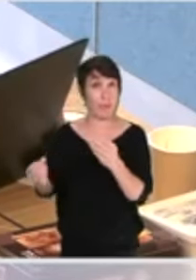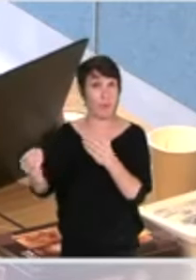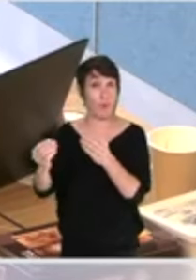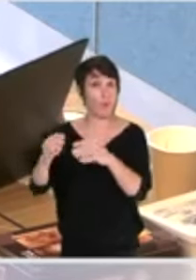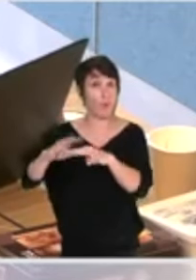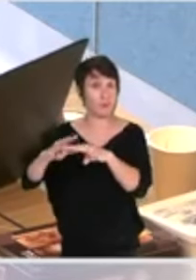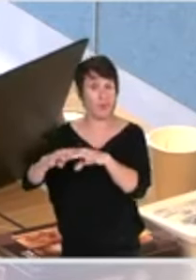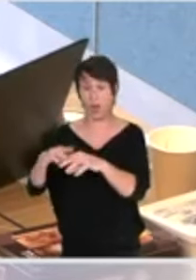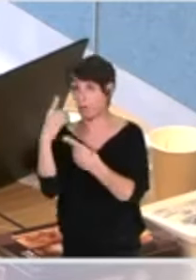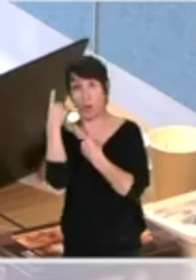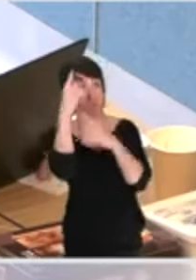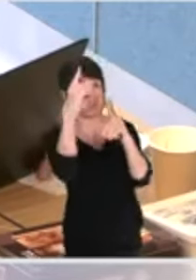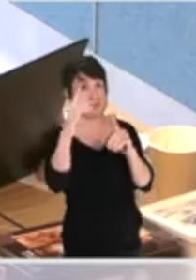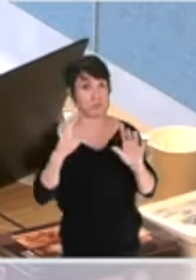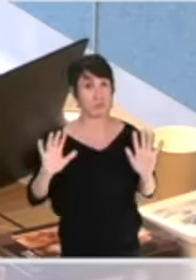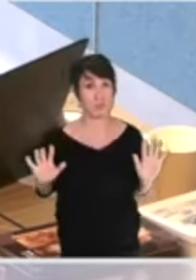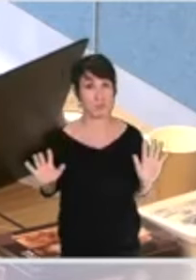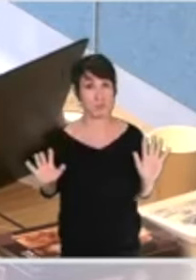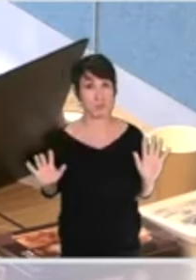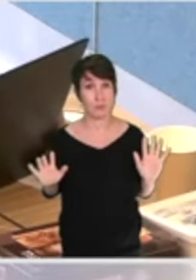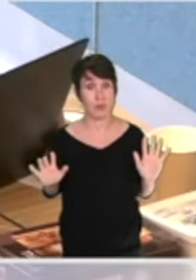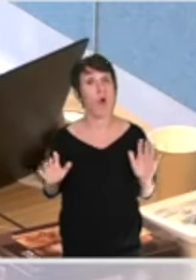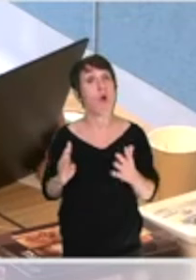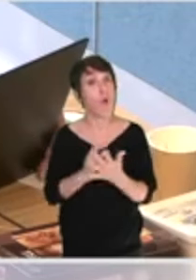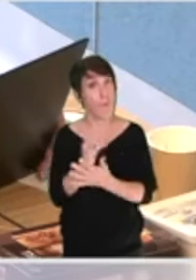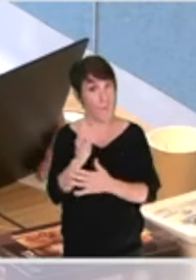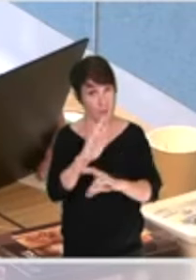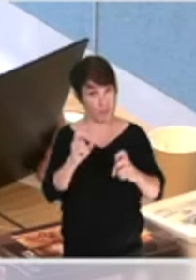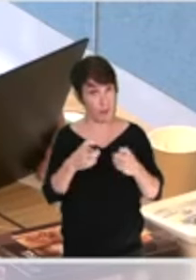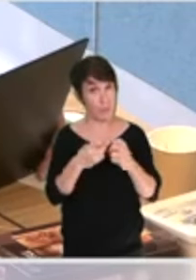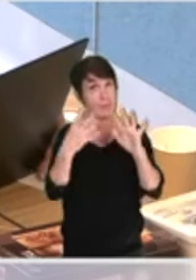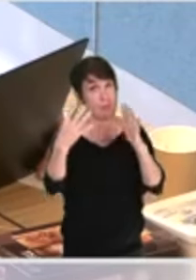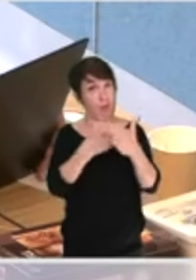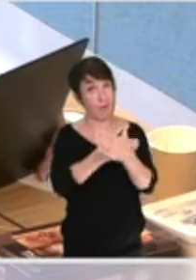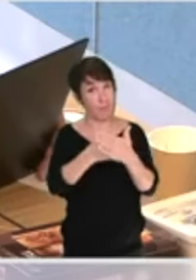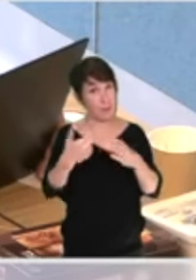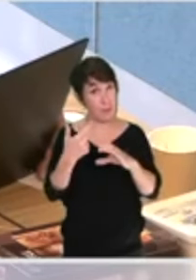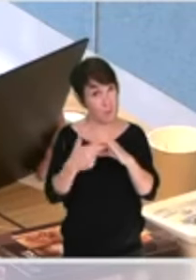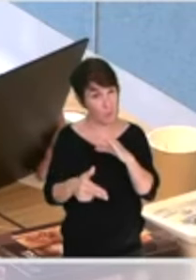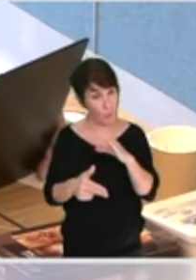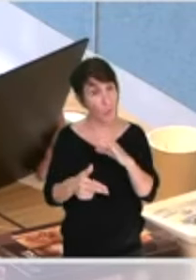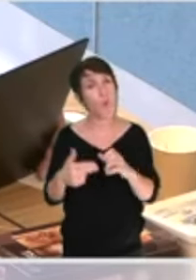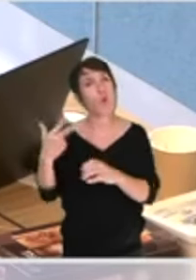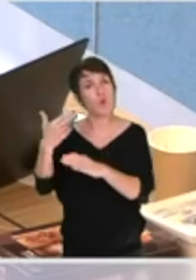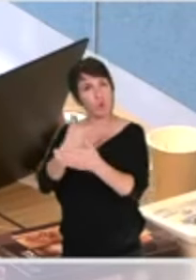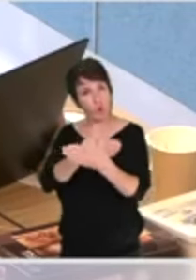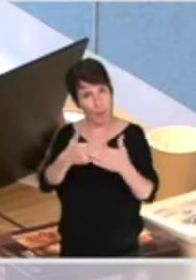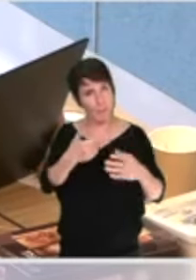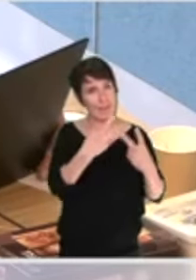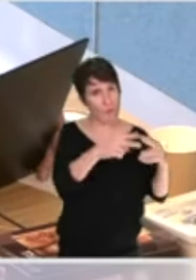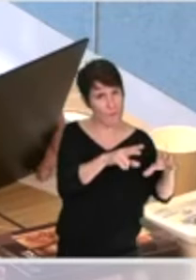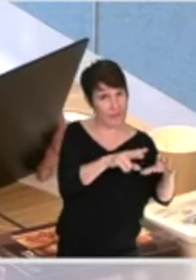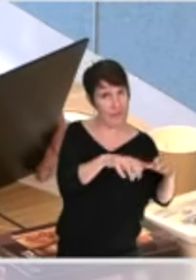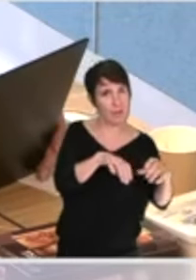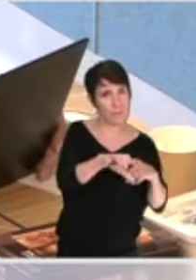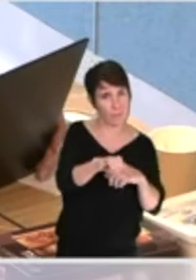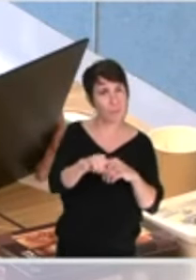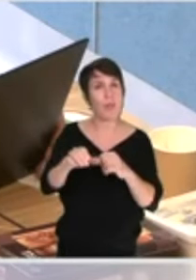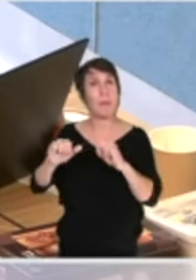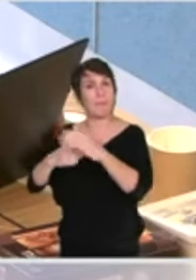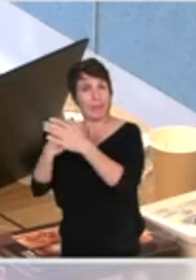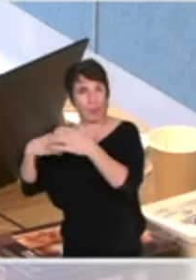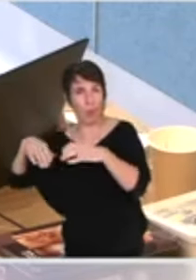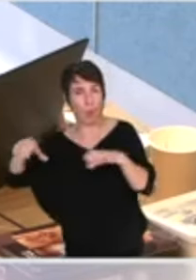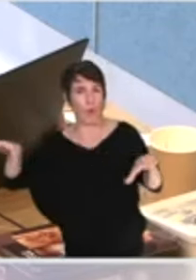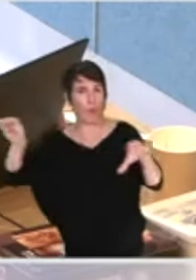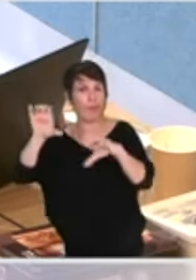du quartier. Ce projet, qui va coûter 9 millions d'euros, dont 3 supportés par la ville et 6 par la métropole, et